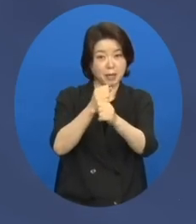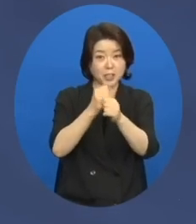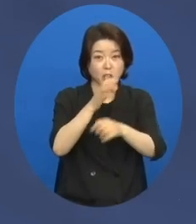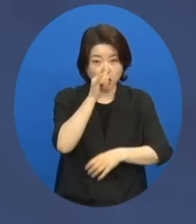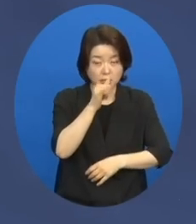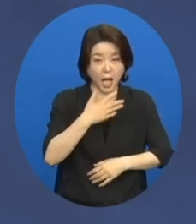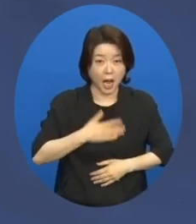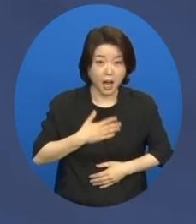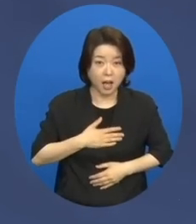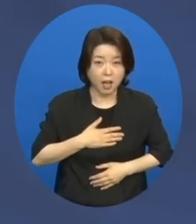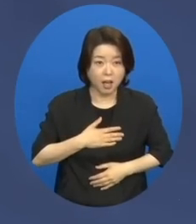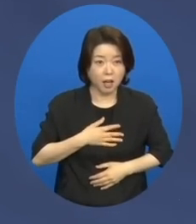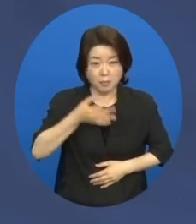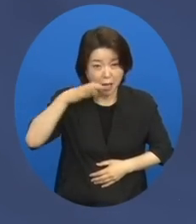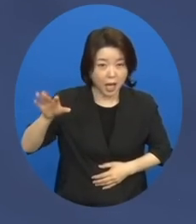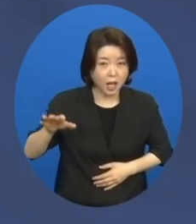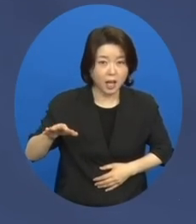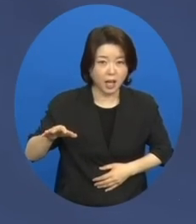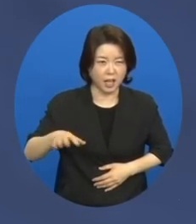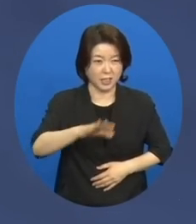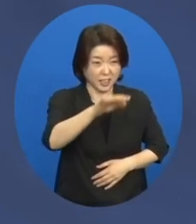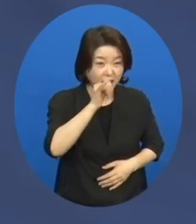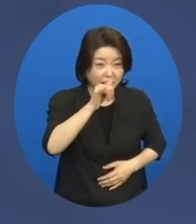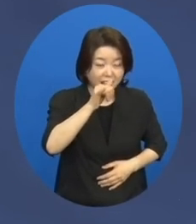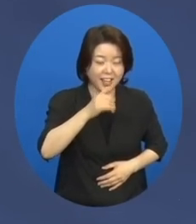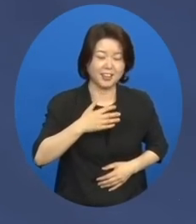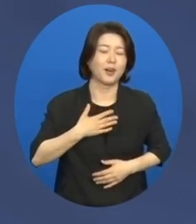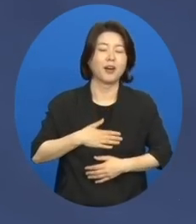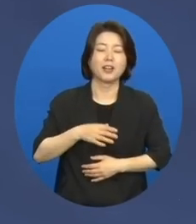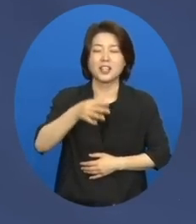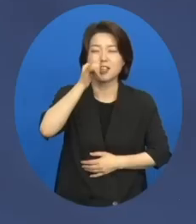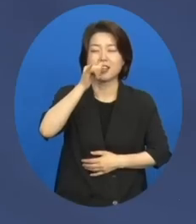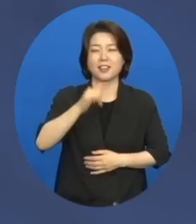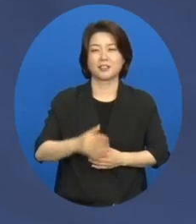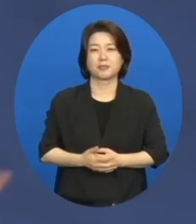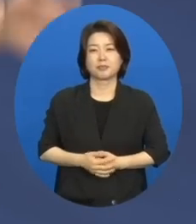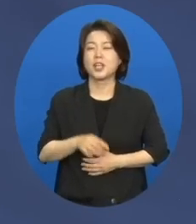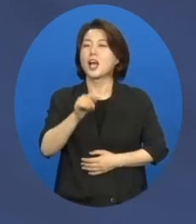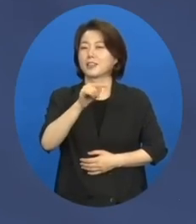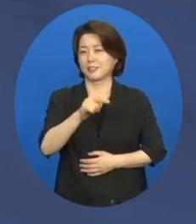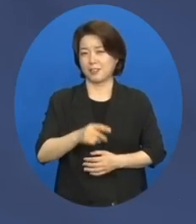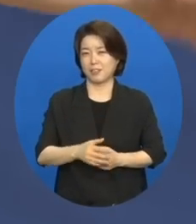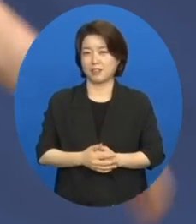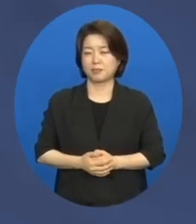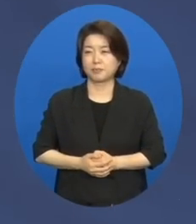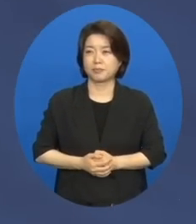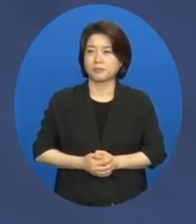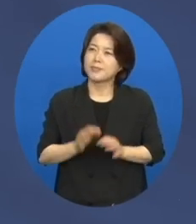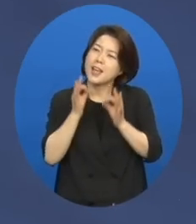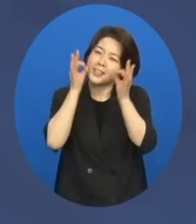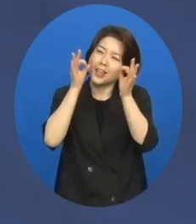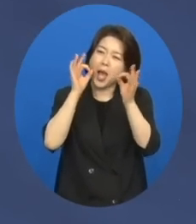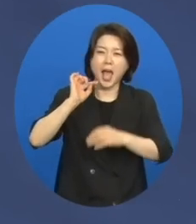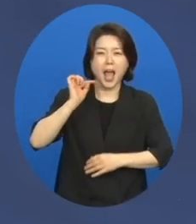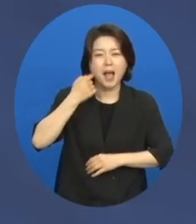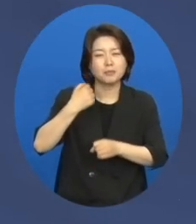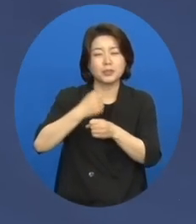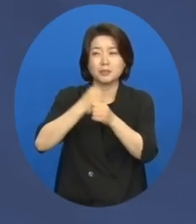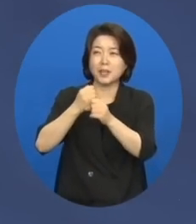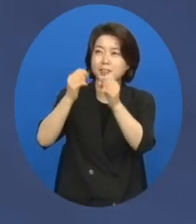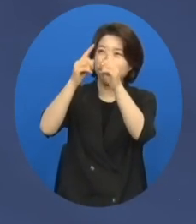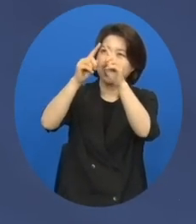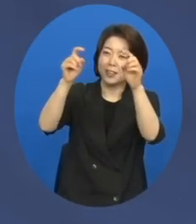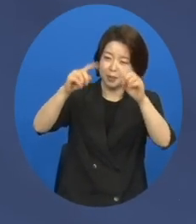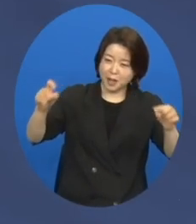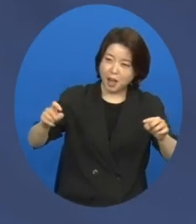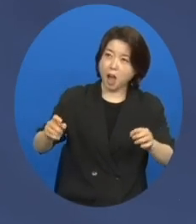보셨어요? 아, 있잖아요. 있잖아요. 그죠? 근데 이걸 그냥 힘을 다해서 꾸며놨을 때는 나무 중에